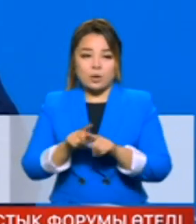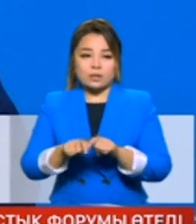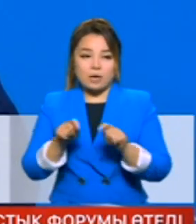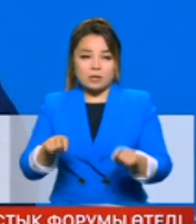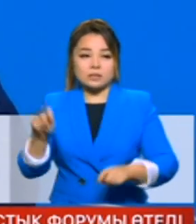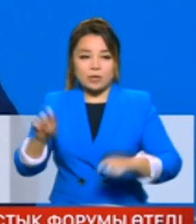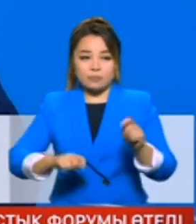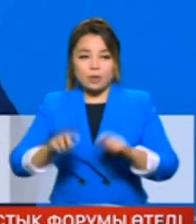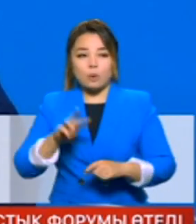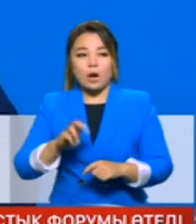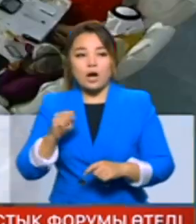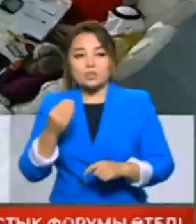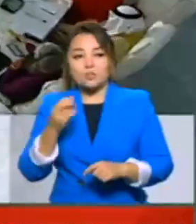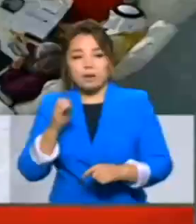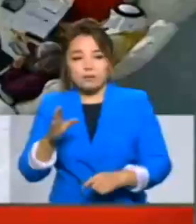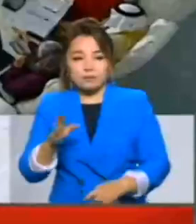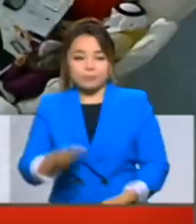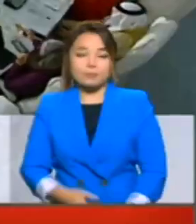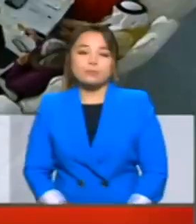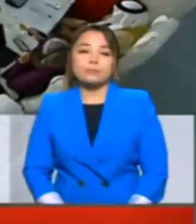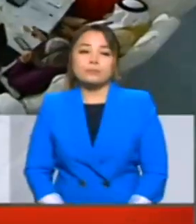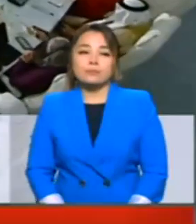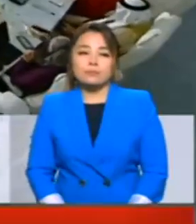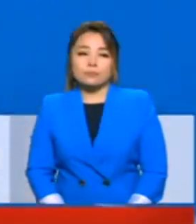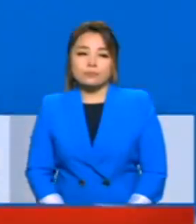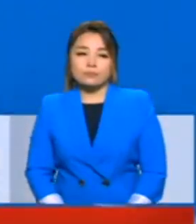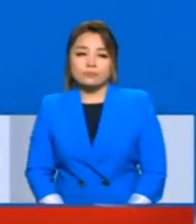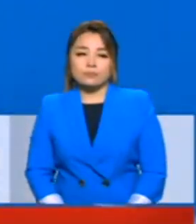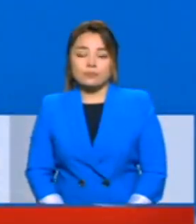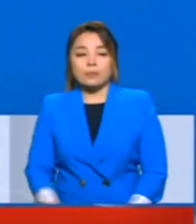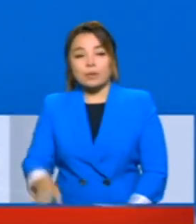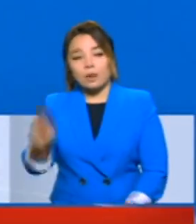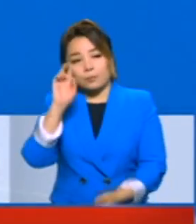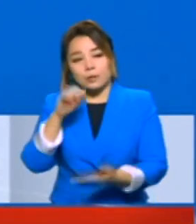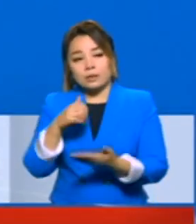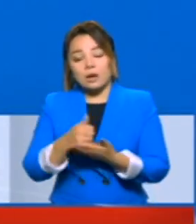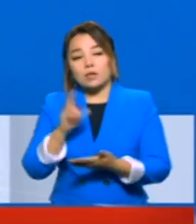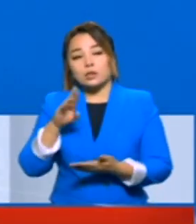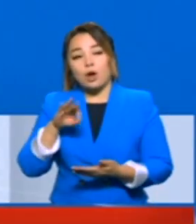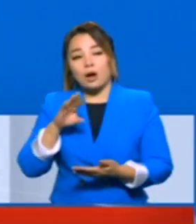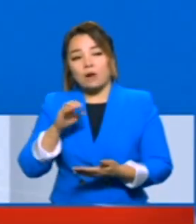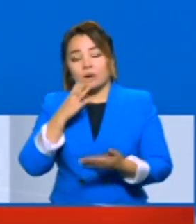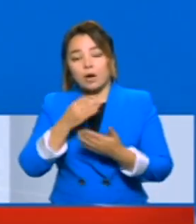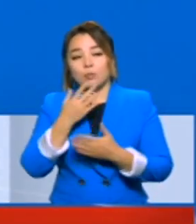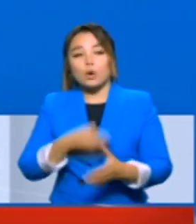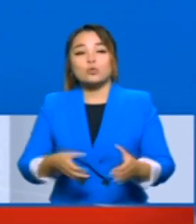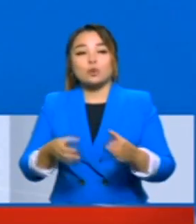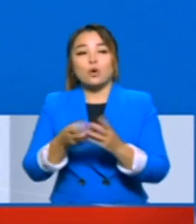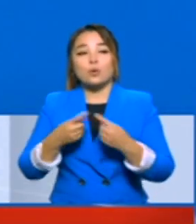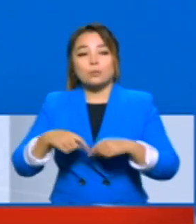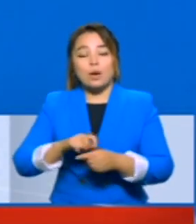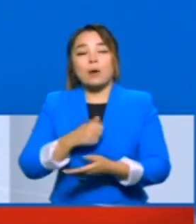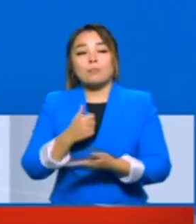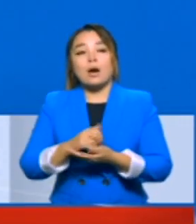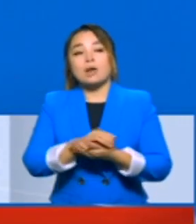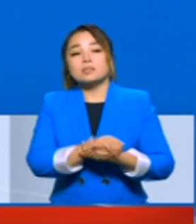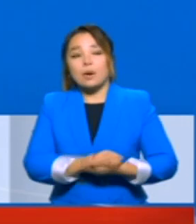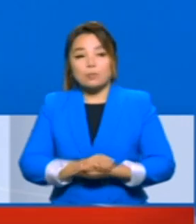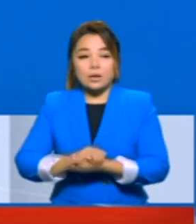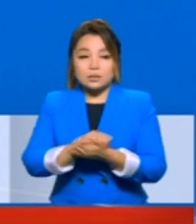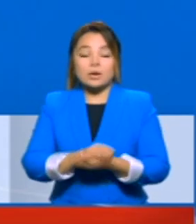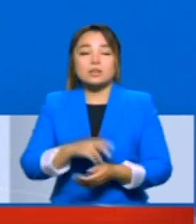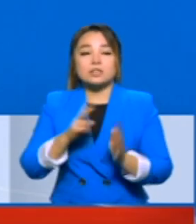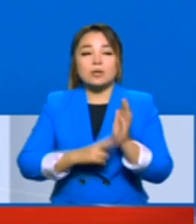басшысы Мәулен Әшімбаев. Как отметил президент нашей страны. Мемлекет басшысы Қасым-Жомарт Тоқаев Біріккен ұлттар ұйымы бас ассамблеясының